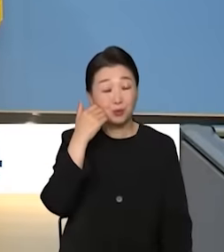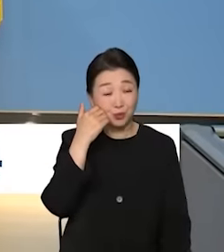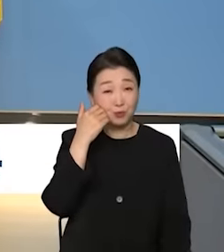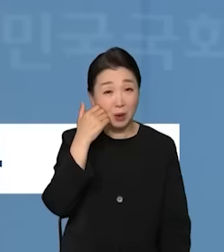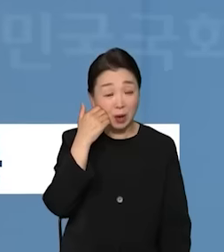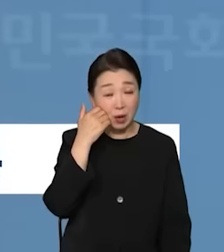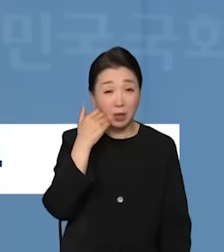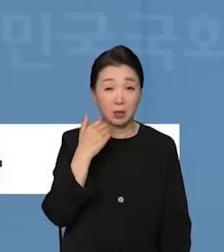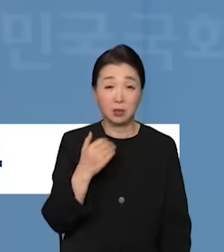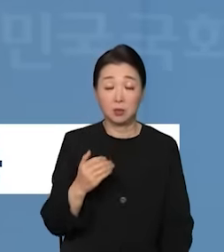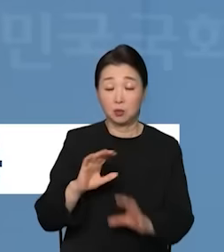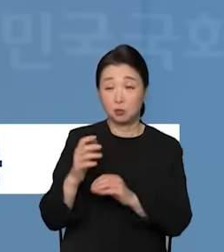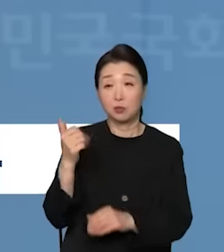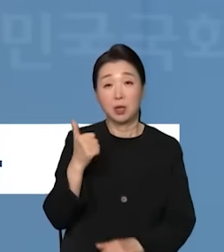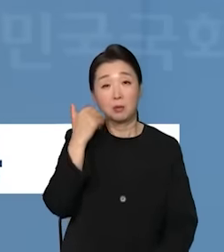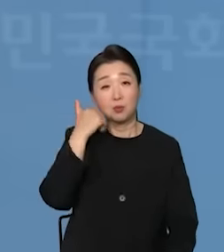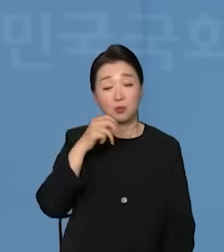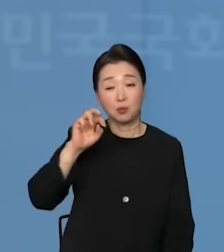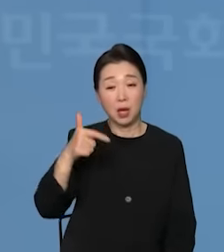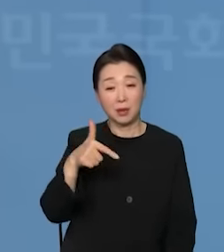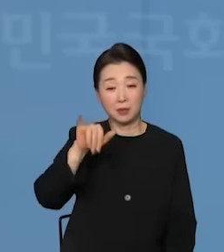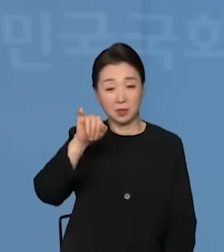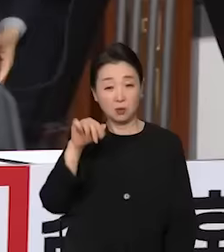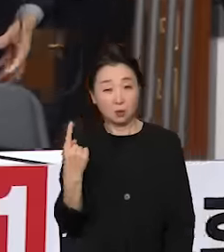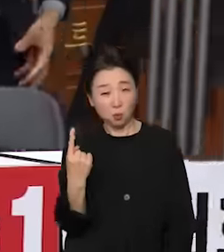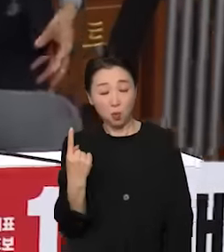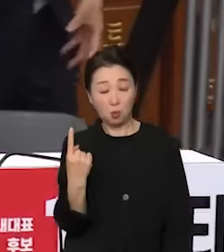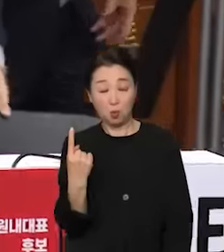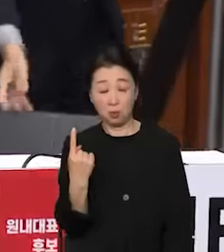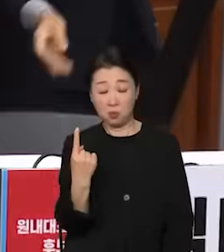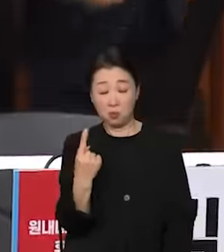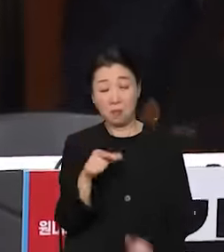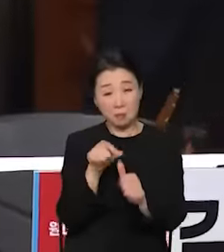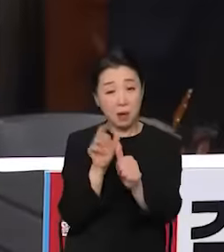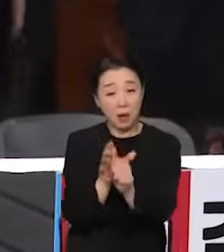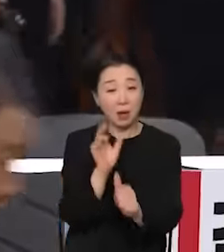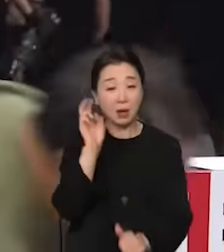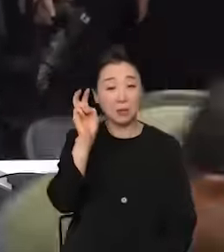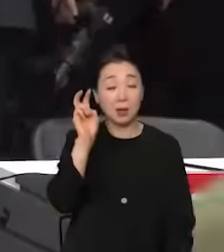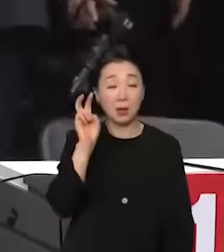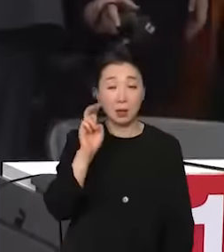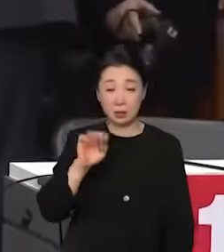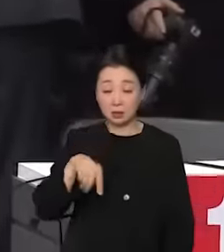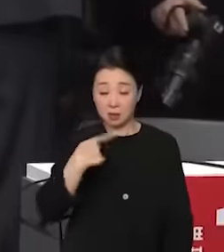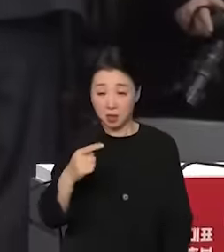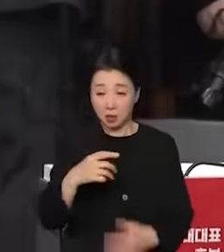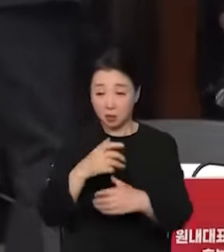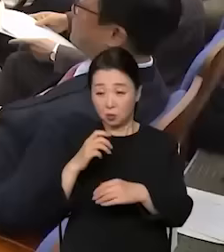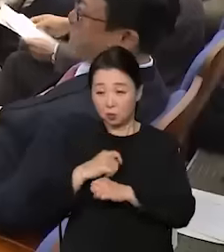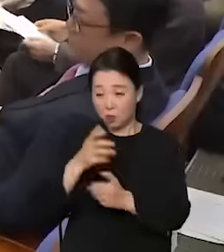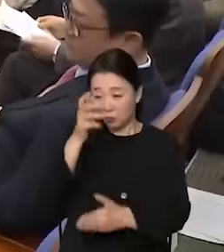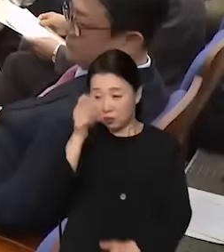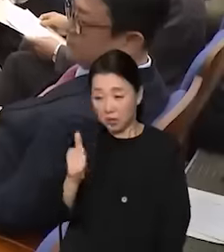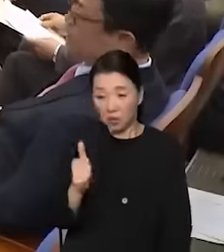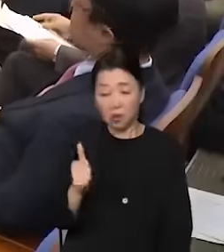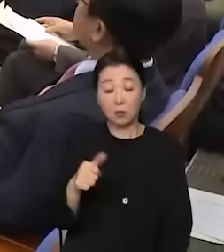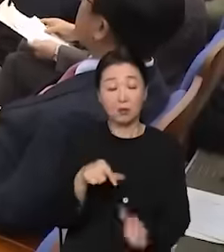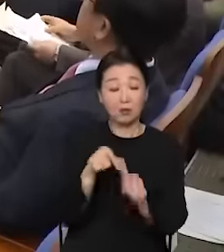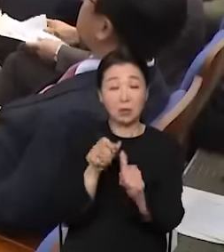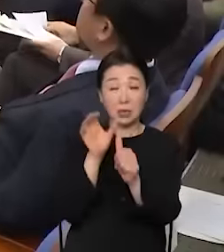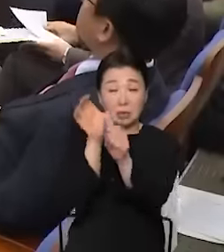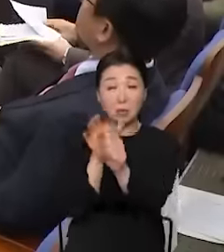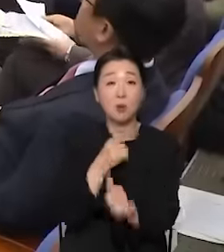출신의 국민의 임 한기호 의원이 거론됩니다 윤 대통령이 차기 국방부 장관 후보를 다시 지명하려 한다는